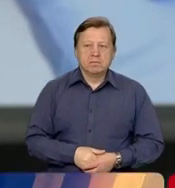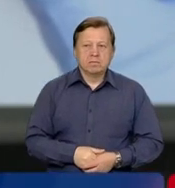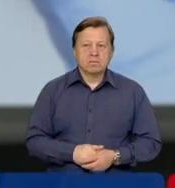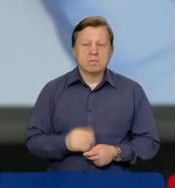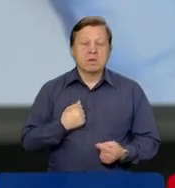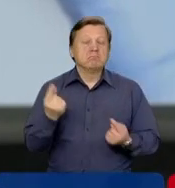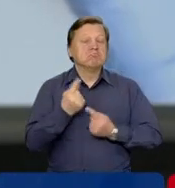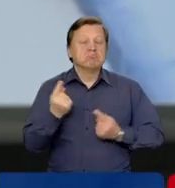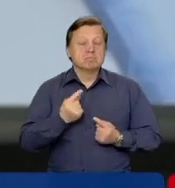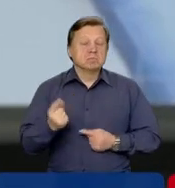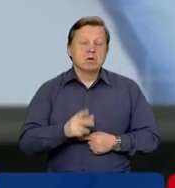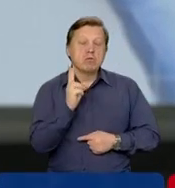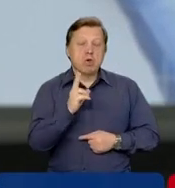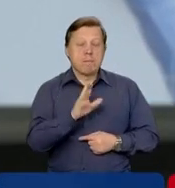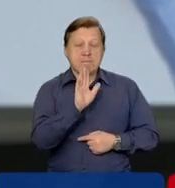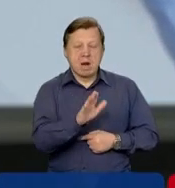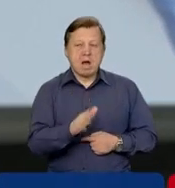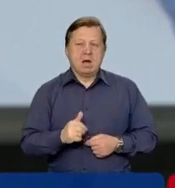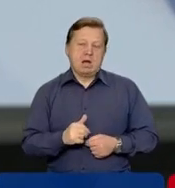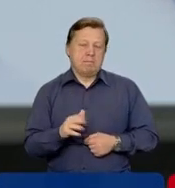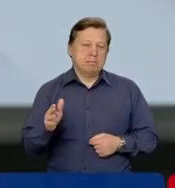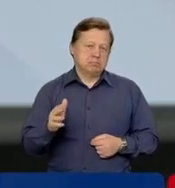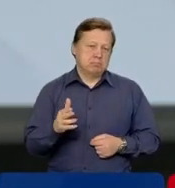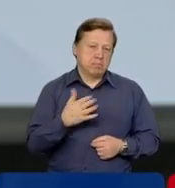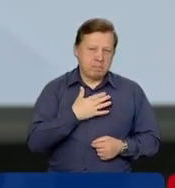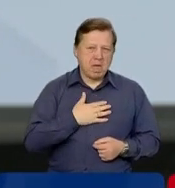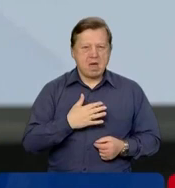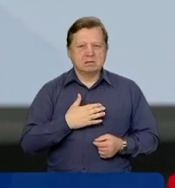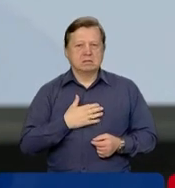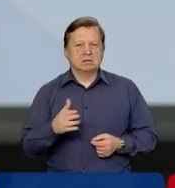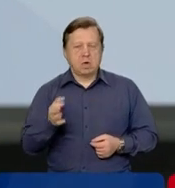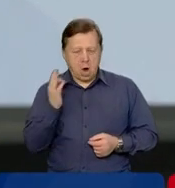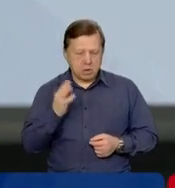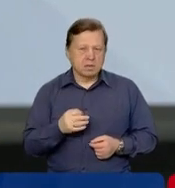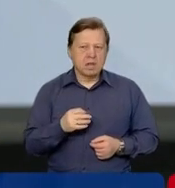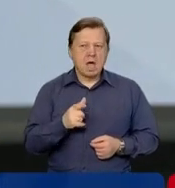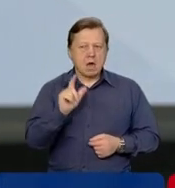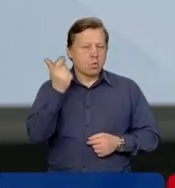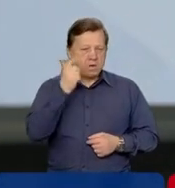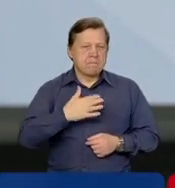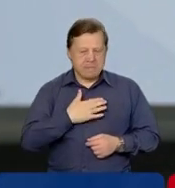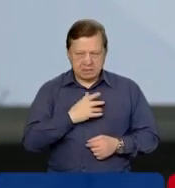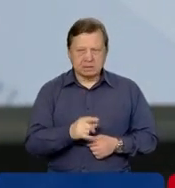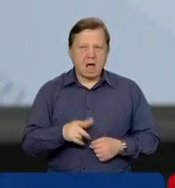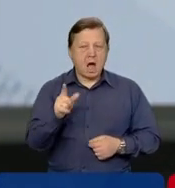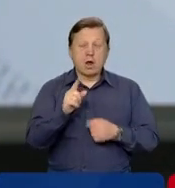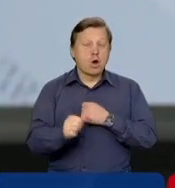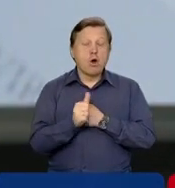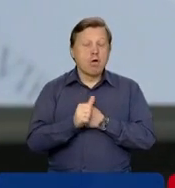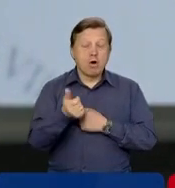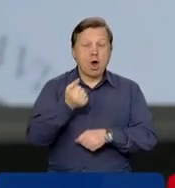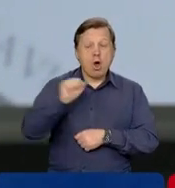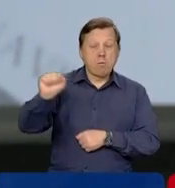że posiadacze zwierząt domowych powinni się czuć bezpiecznie, szczególnie posiadacze psów, ale nie z powodu odporności na